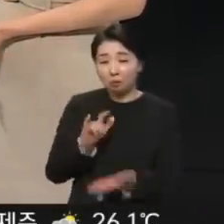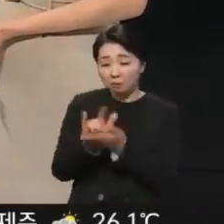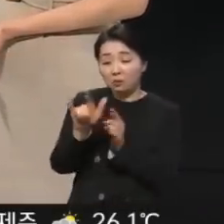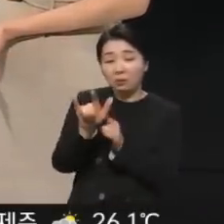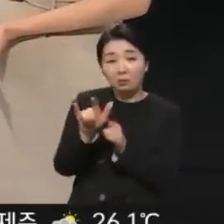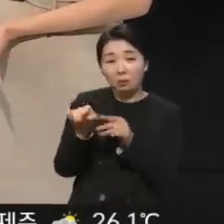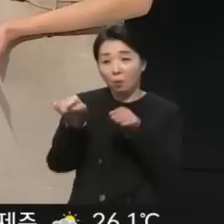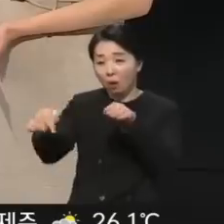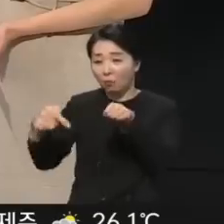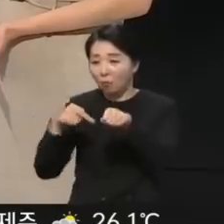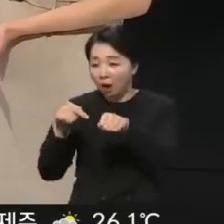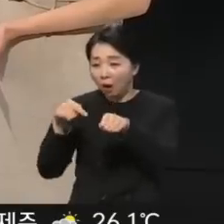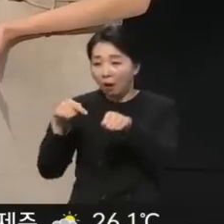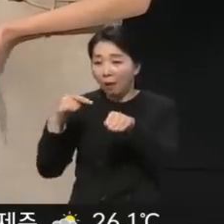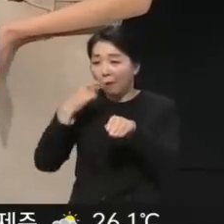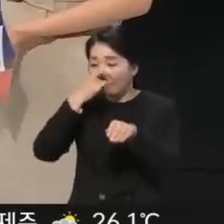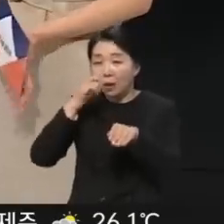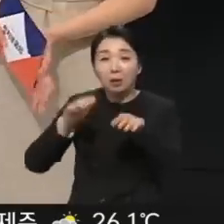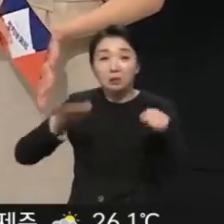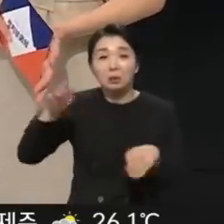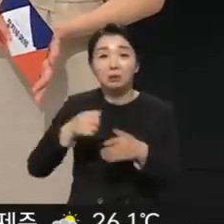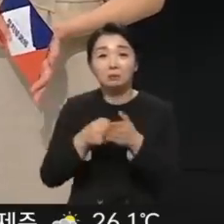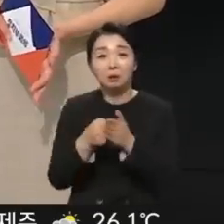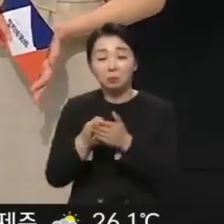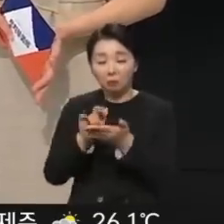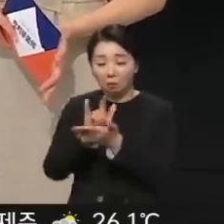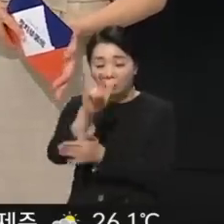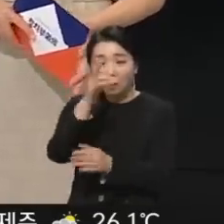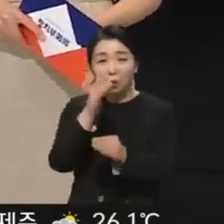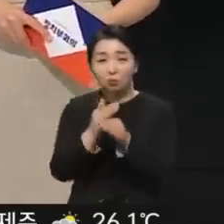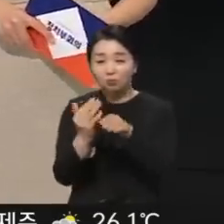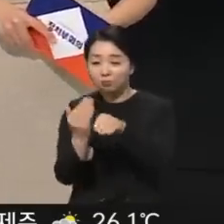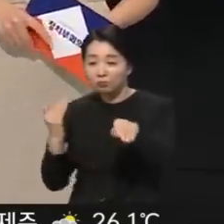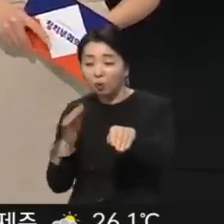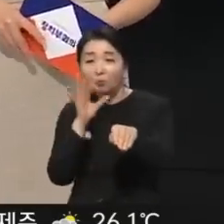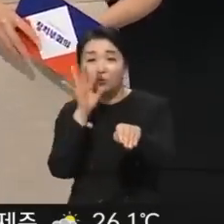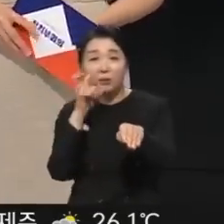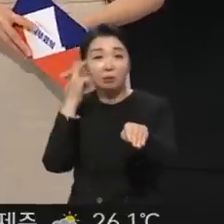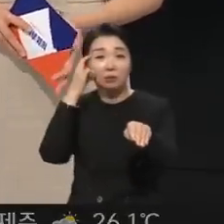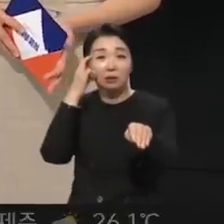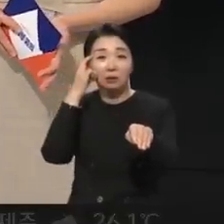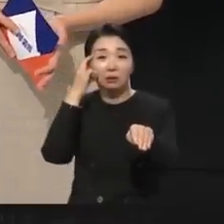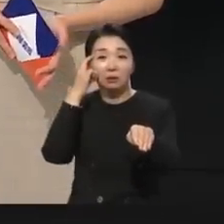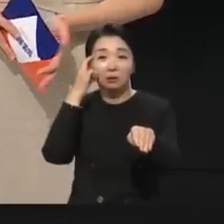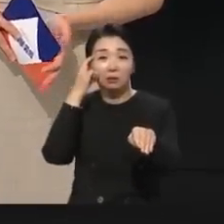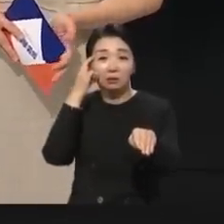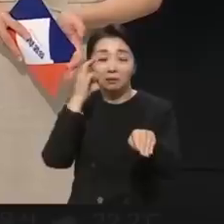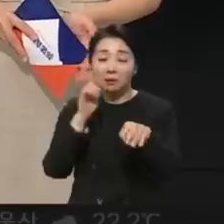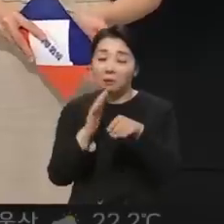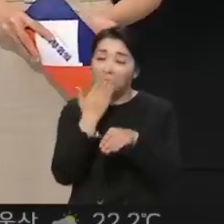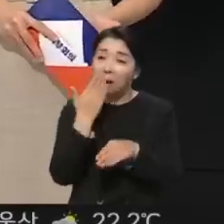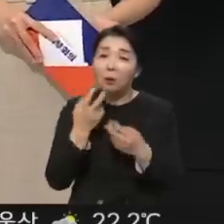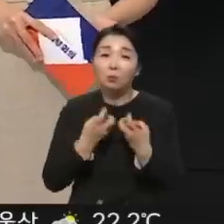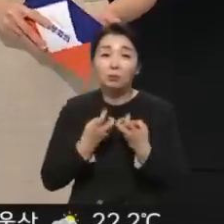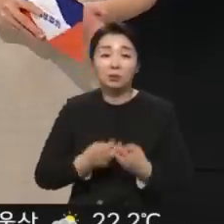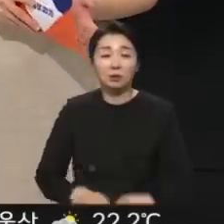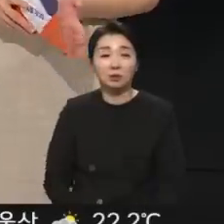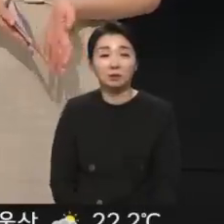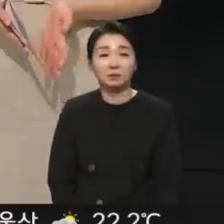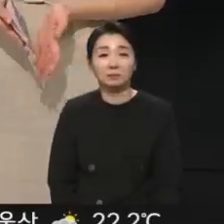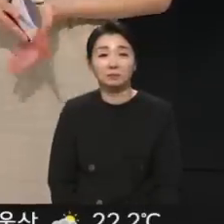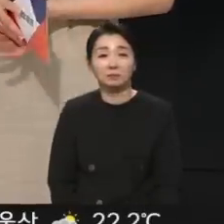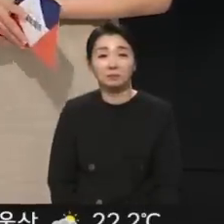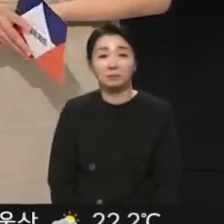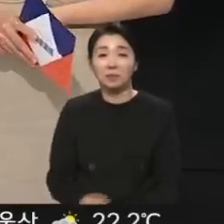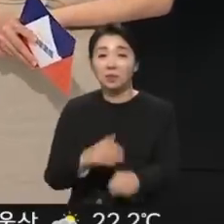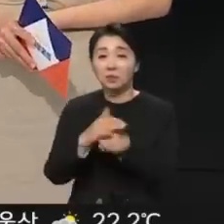또 기내 압력의 차이로 인해서 비행 도중에는 문을 여는 게 불가능하다 이렇게 알고 있었거든요. 어떻게 이런 일이 가능했을까요? 네,